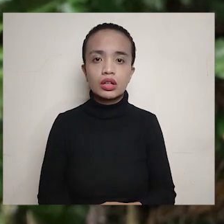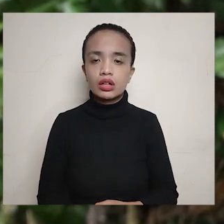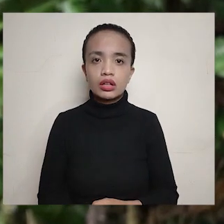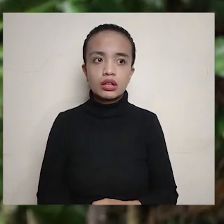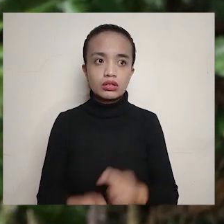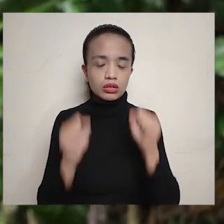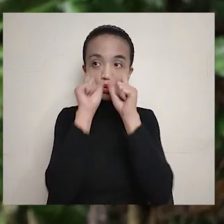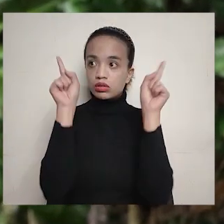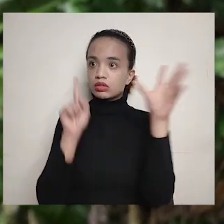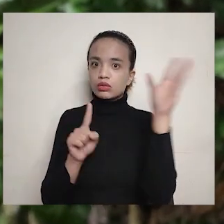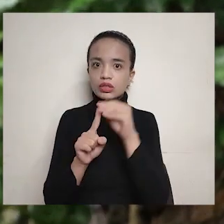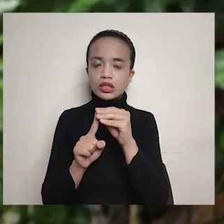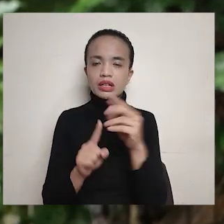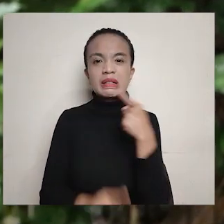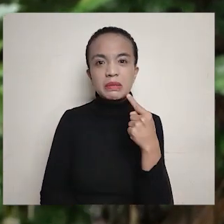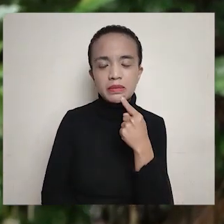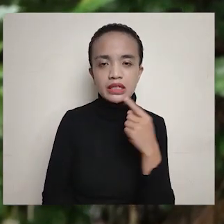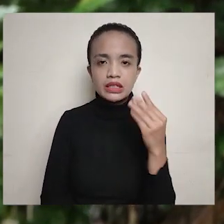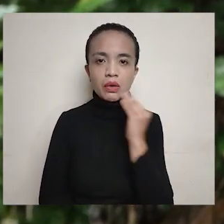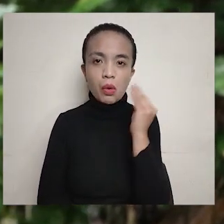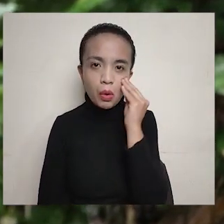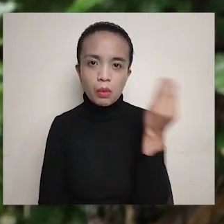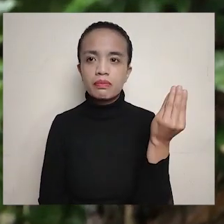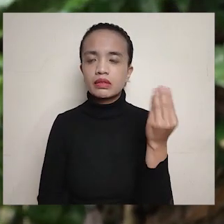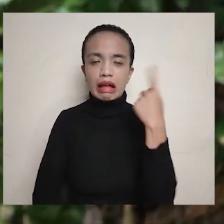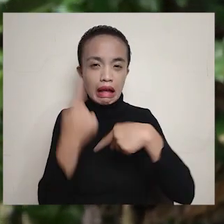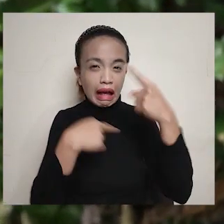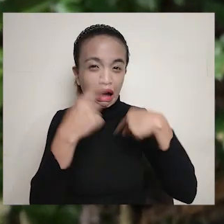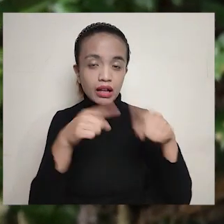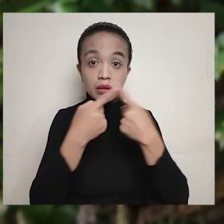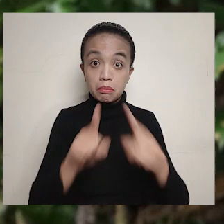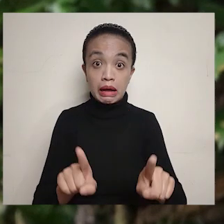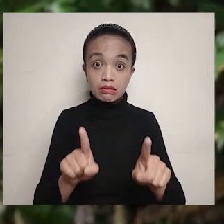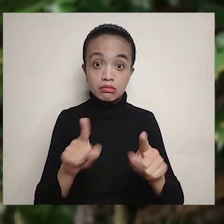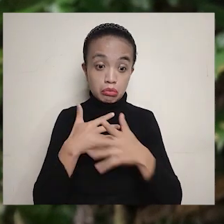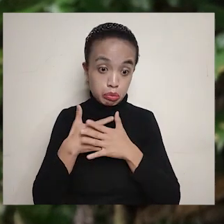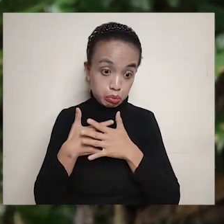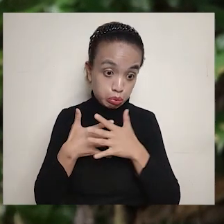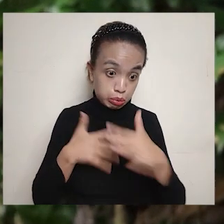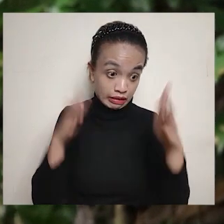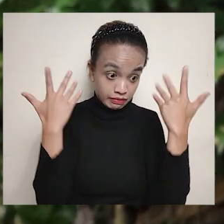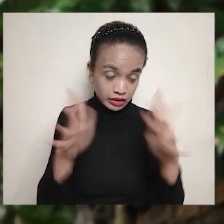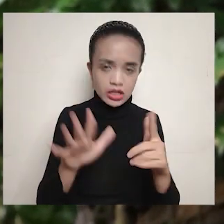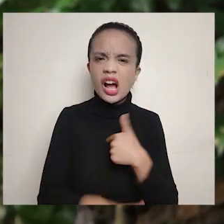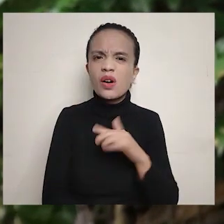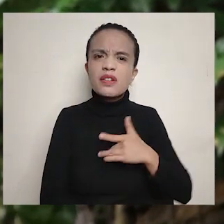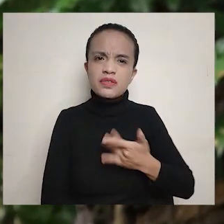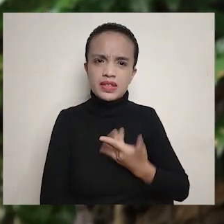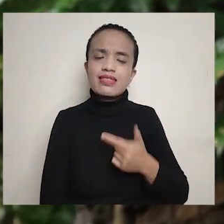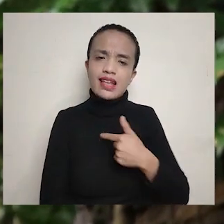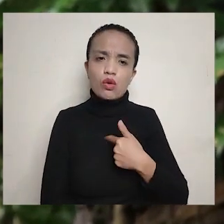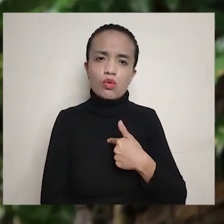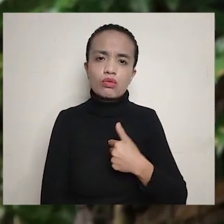culture shock, homesick, iyak. Pero after that, talagang I really felt na I was